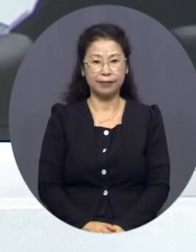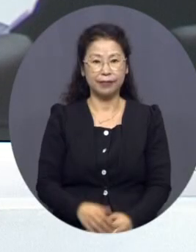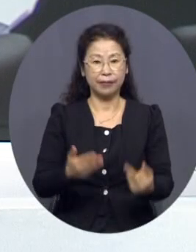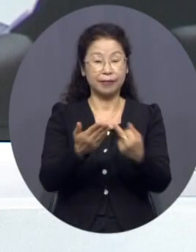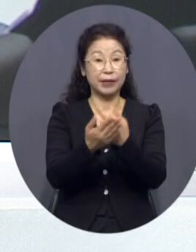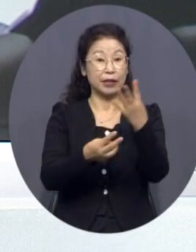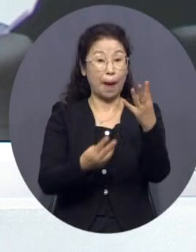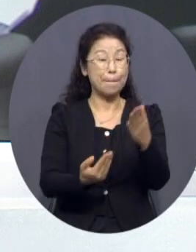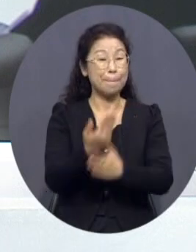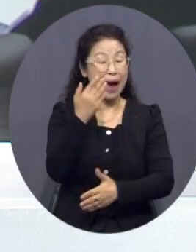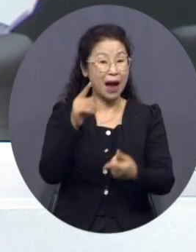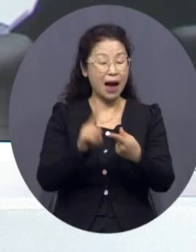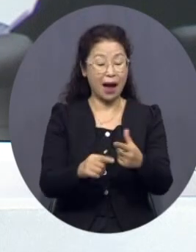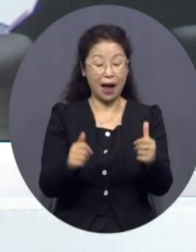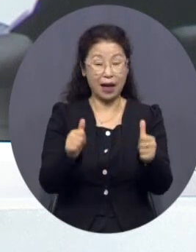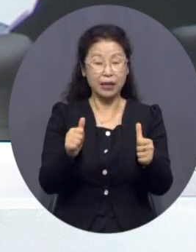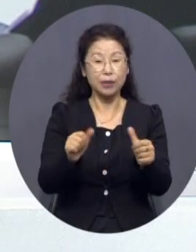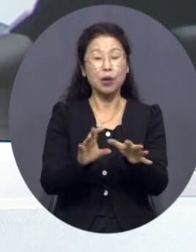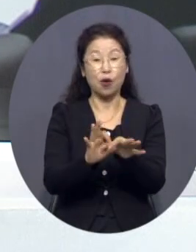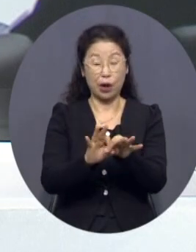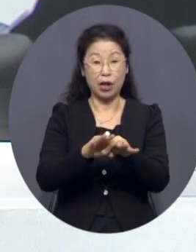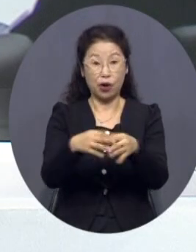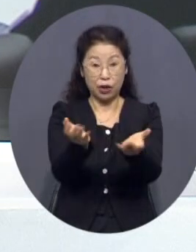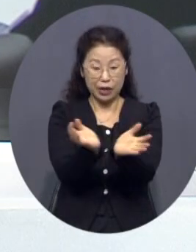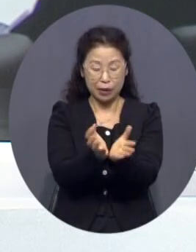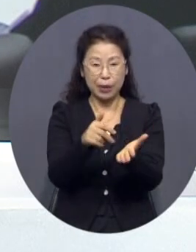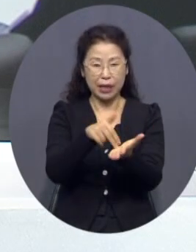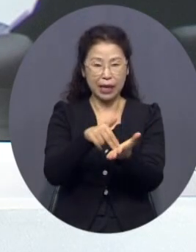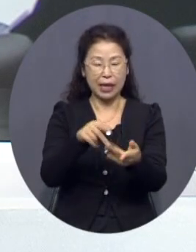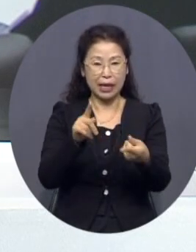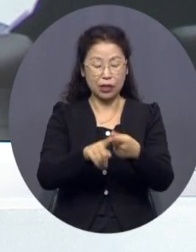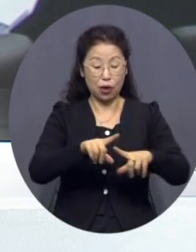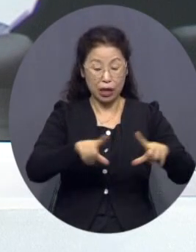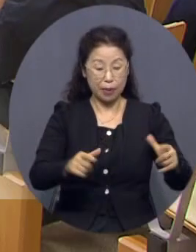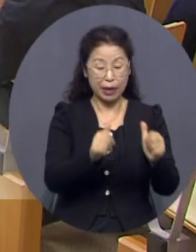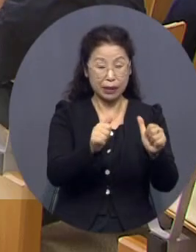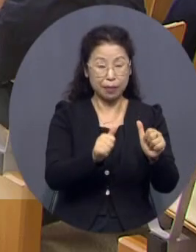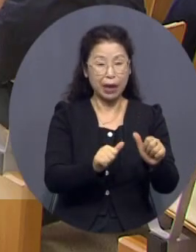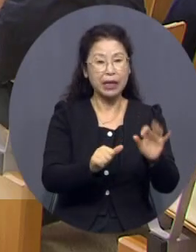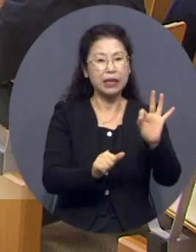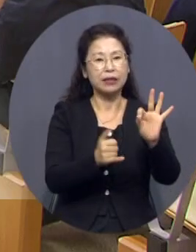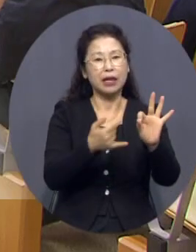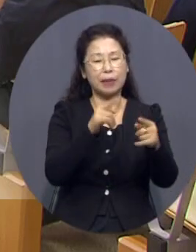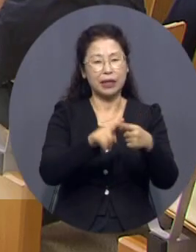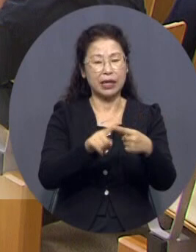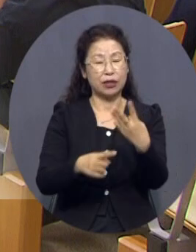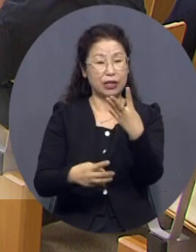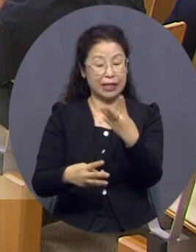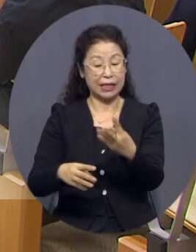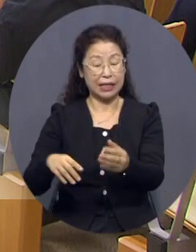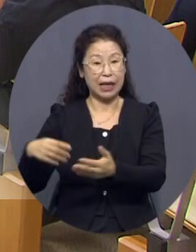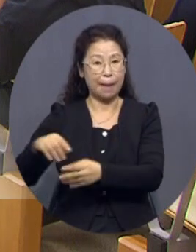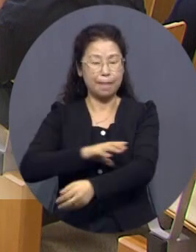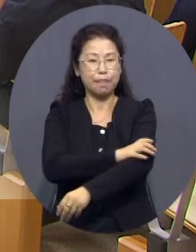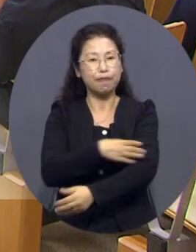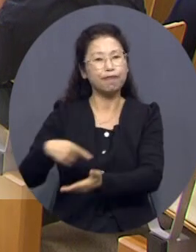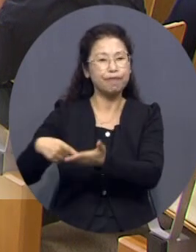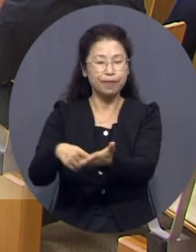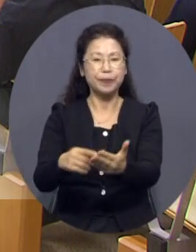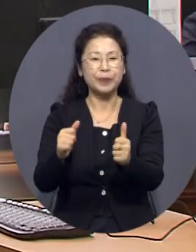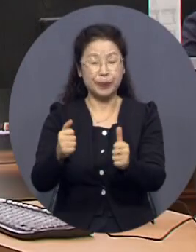제주 4.3 사건 직권재심 합동수행단이 일반 재판 수용인 10명에 대해 4차 직권재심을